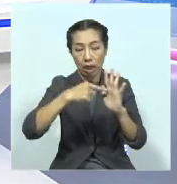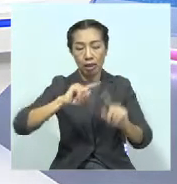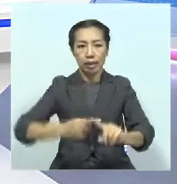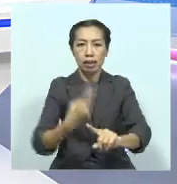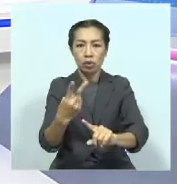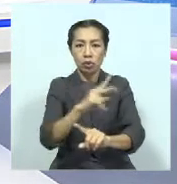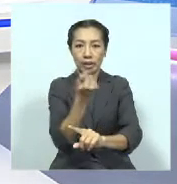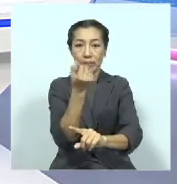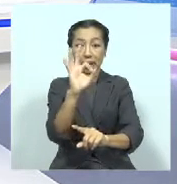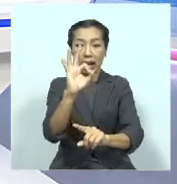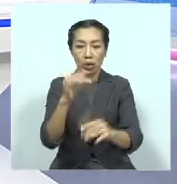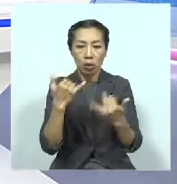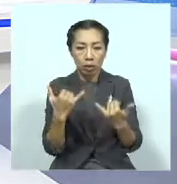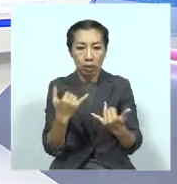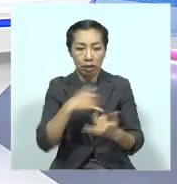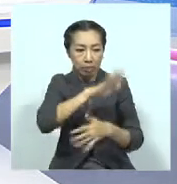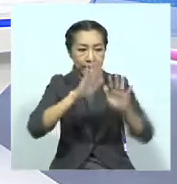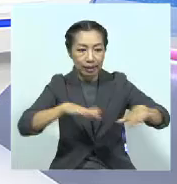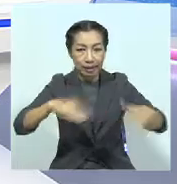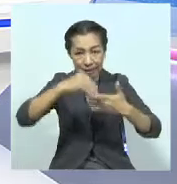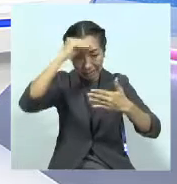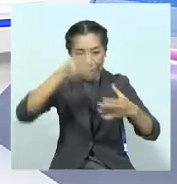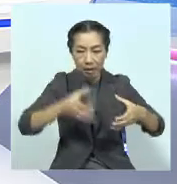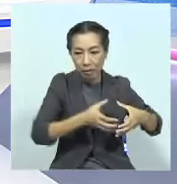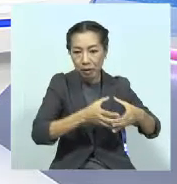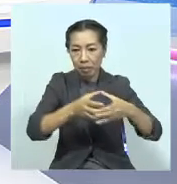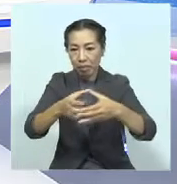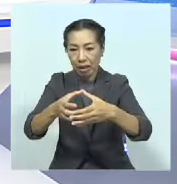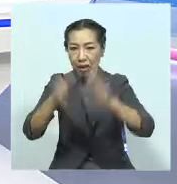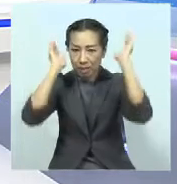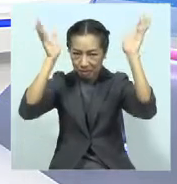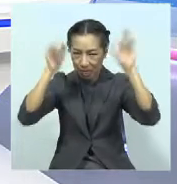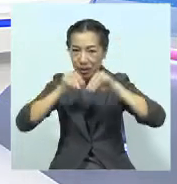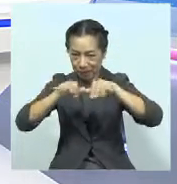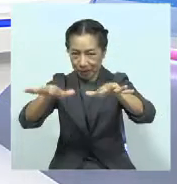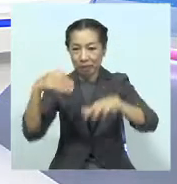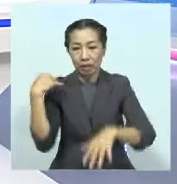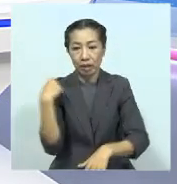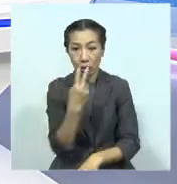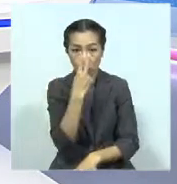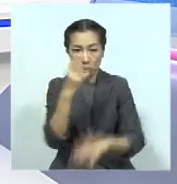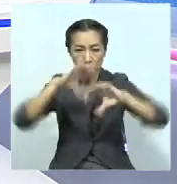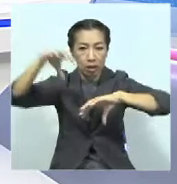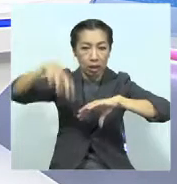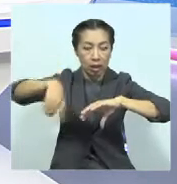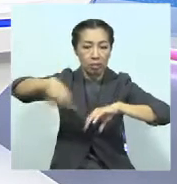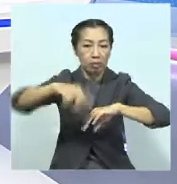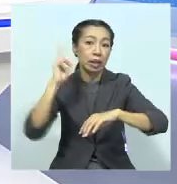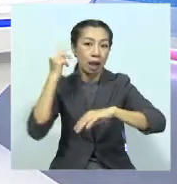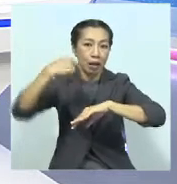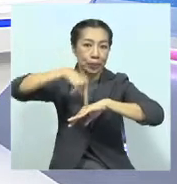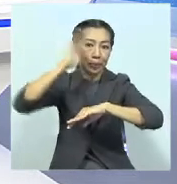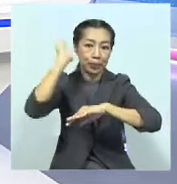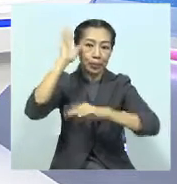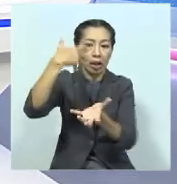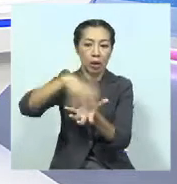ภาพันธ์นี้นะคะวันนี้เนี่ยพาน้องๆหนูๆมาร่วมประชาสัมพันธ์กิจกรรมกันด้วยนะคะไปติดตามบรรยากาศทั้งหมดจากคุณโสร